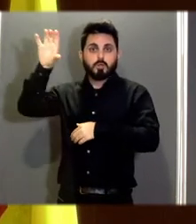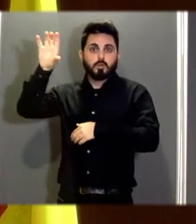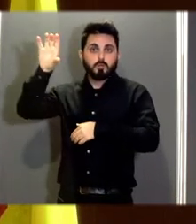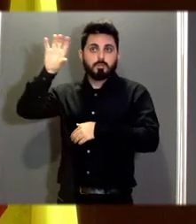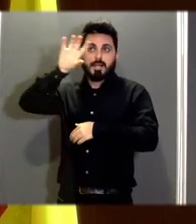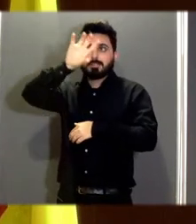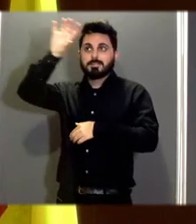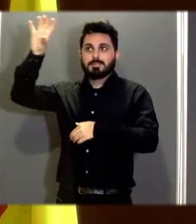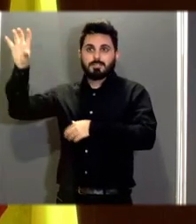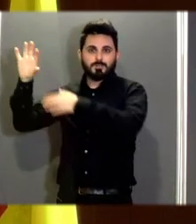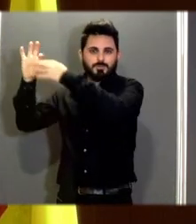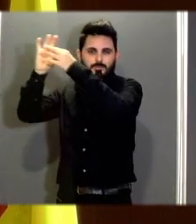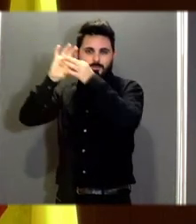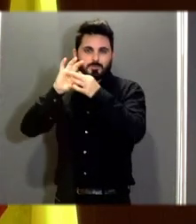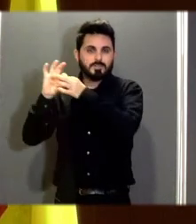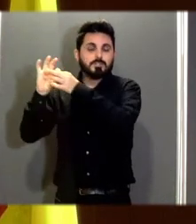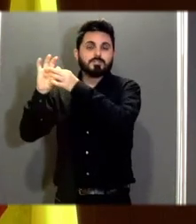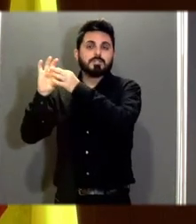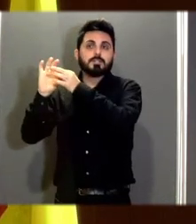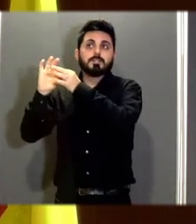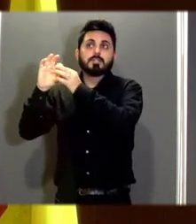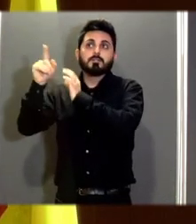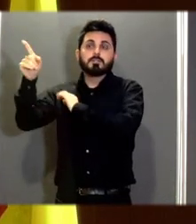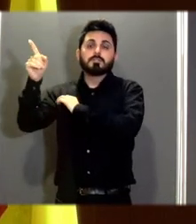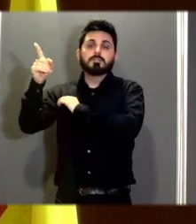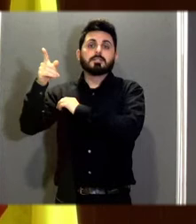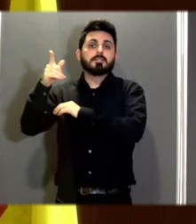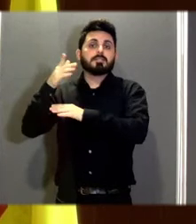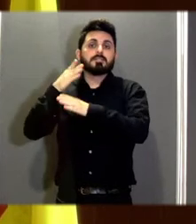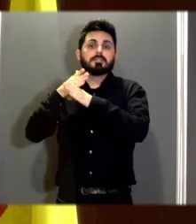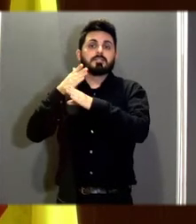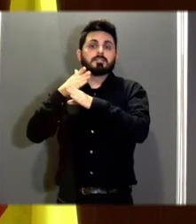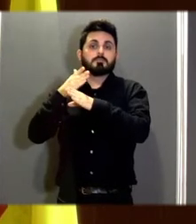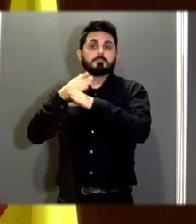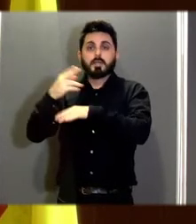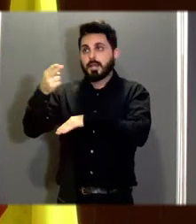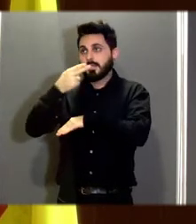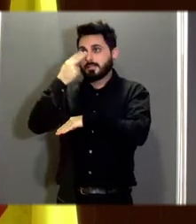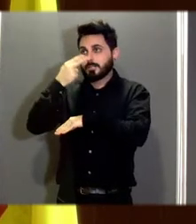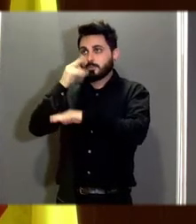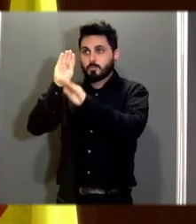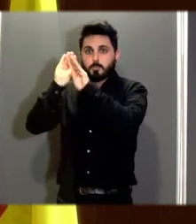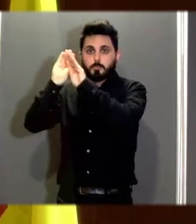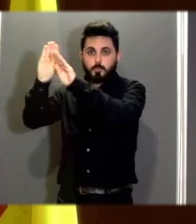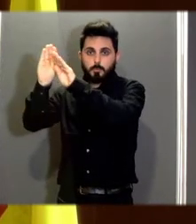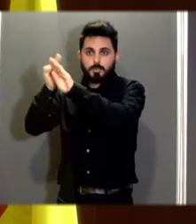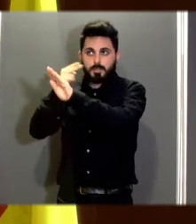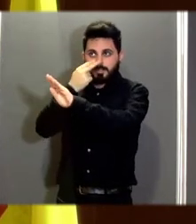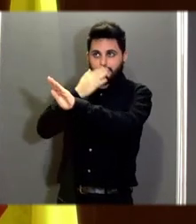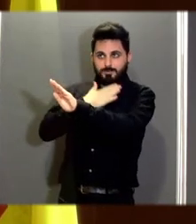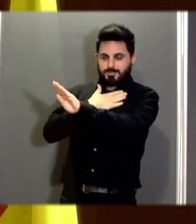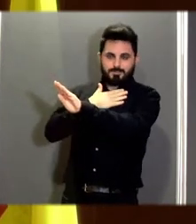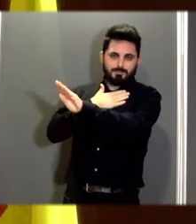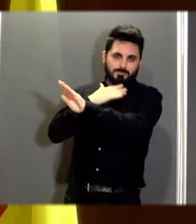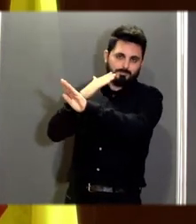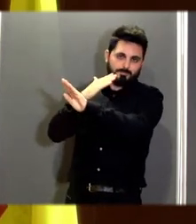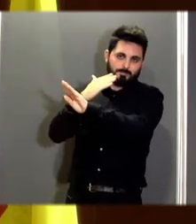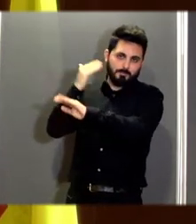sempre valoraran, sempre faran valdre més els seus propis interessos que els de l'organització